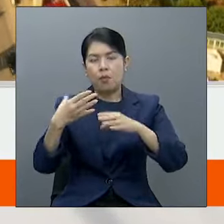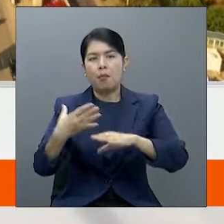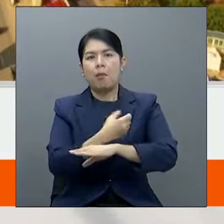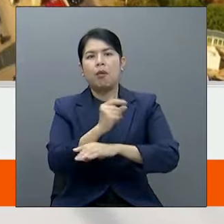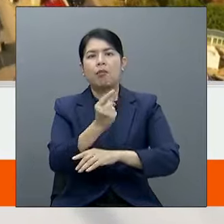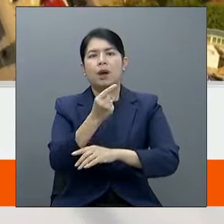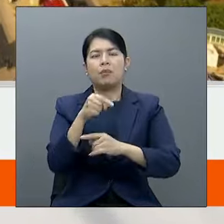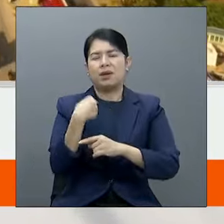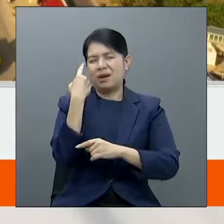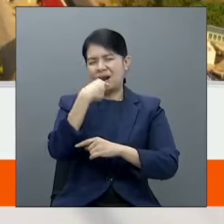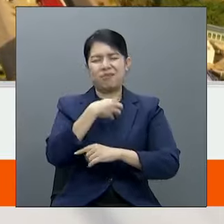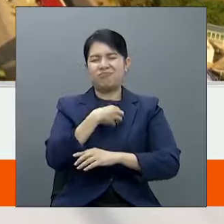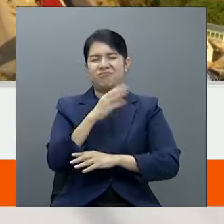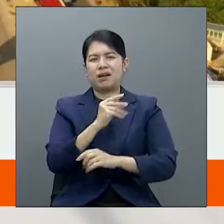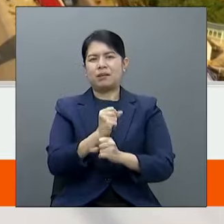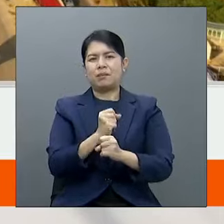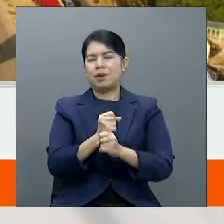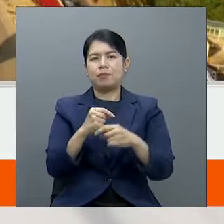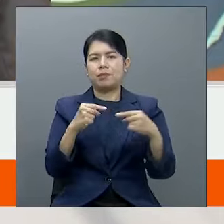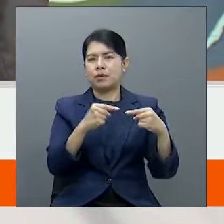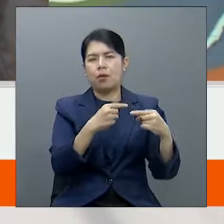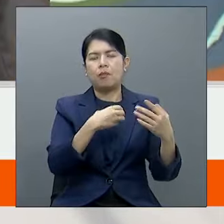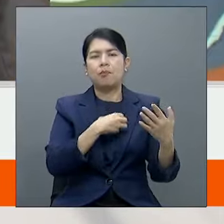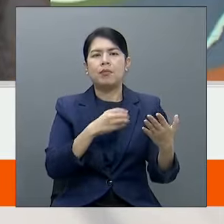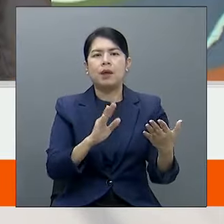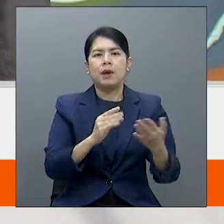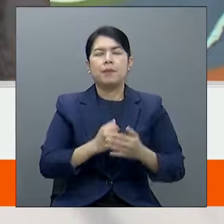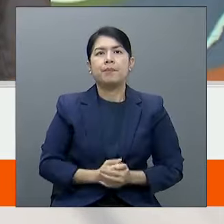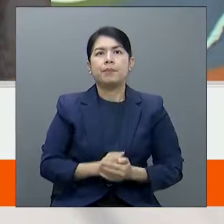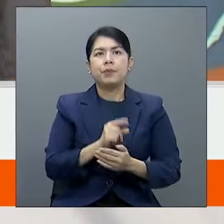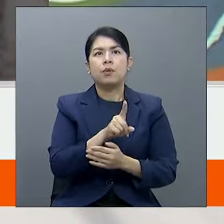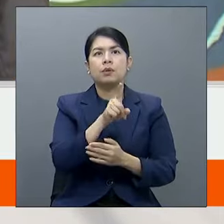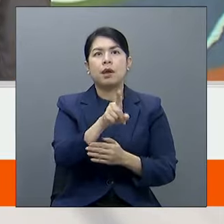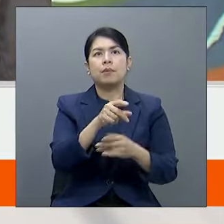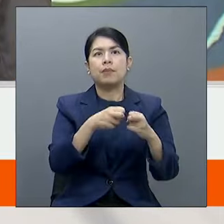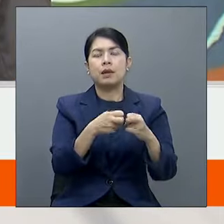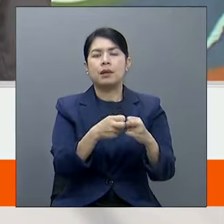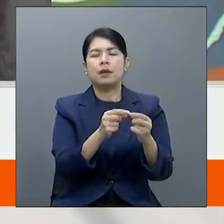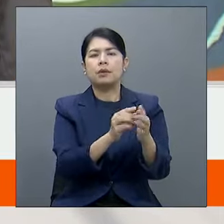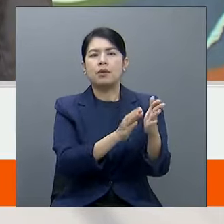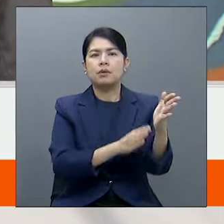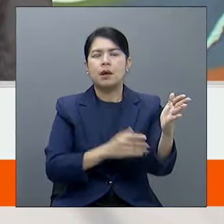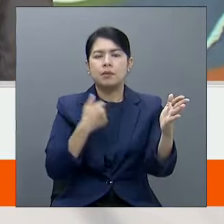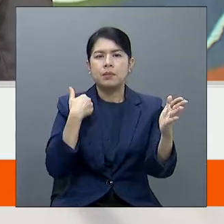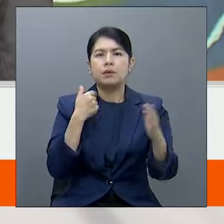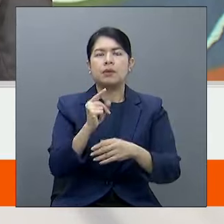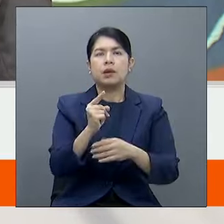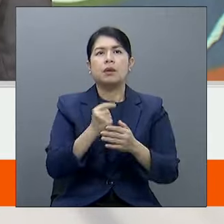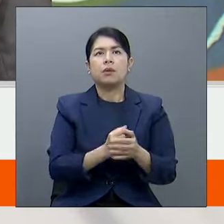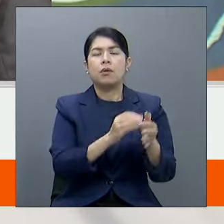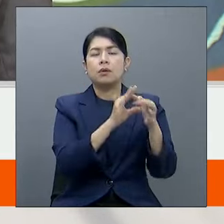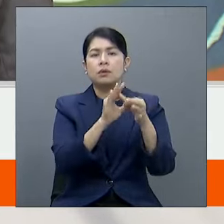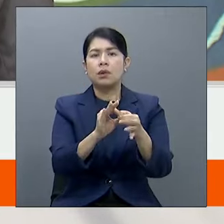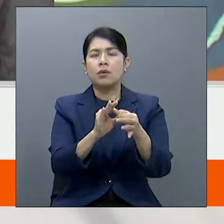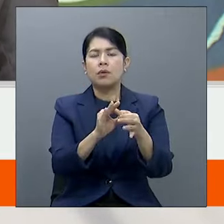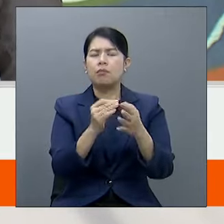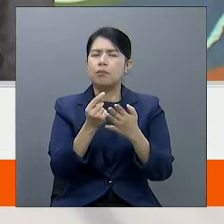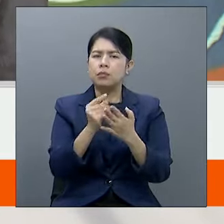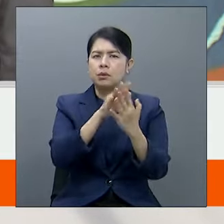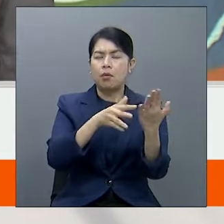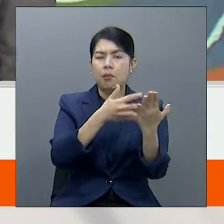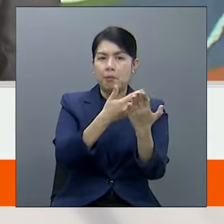ำหรอกครับ อาจารย์คะอย่างโครงการนี้เนี่ยความล่าช้าอย่างหนึ่งที่ถูกตั้งคำถามก็คือมาจากเรื่องของการวางแ